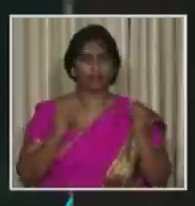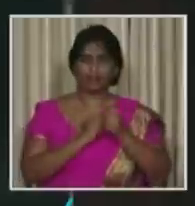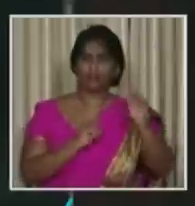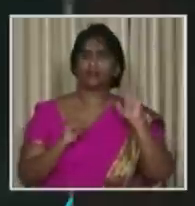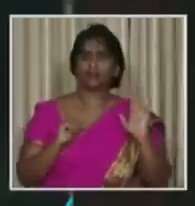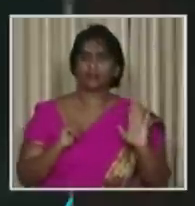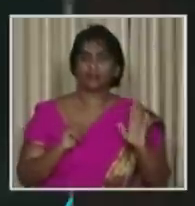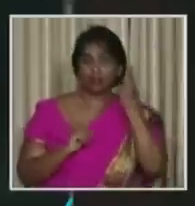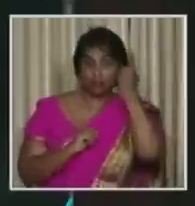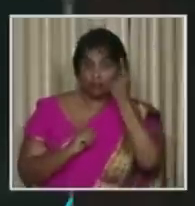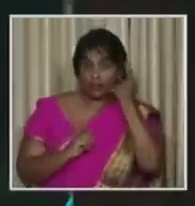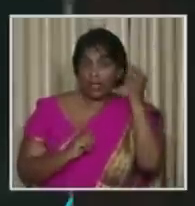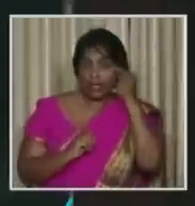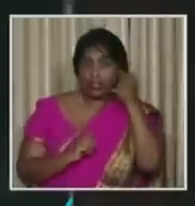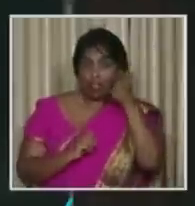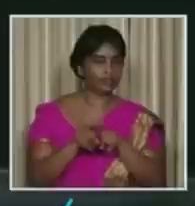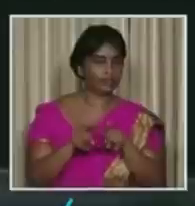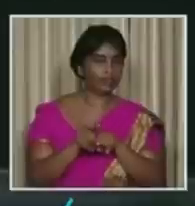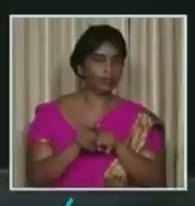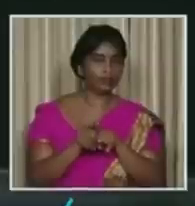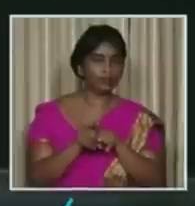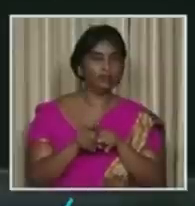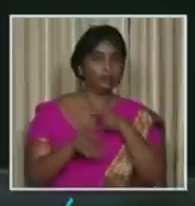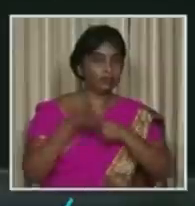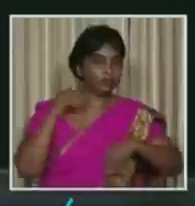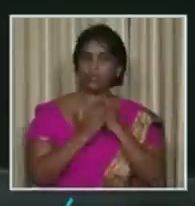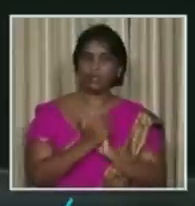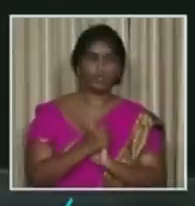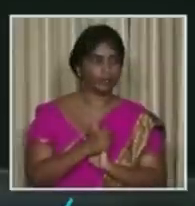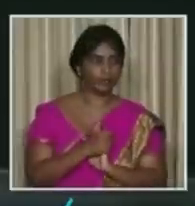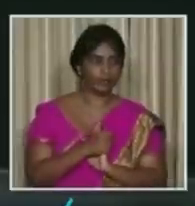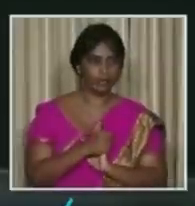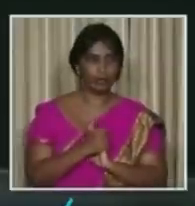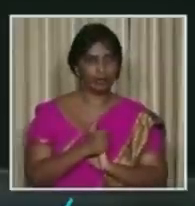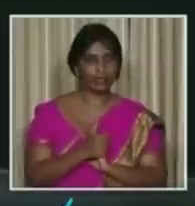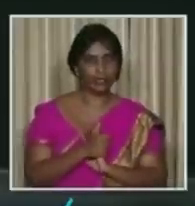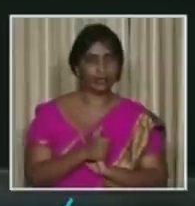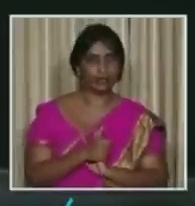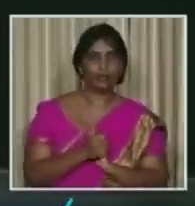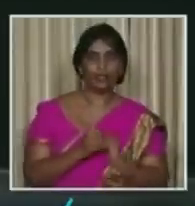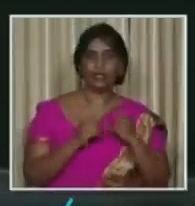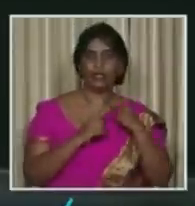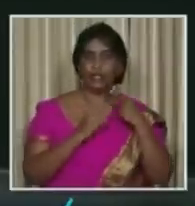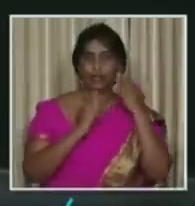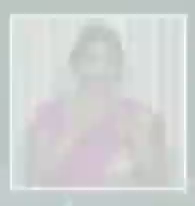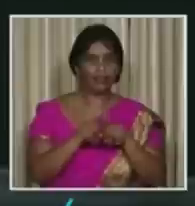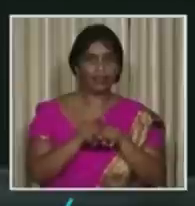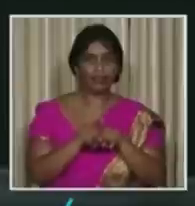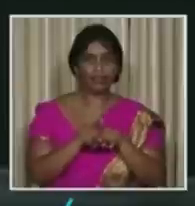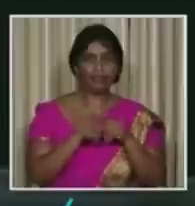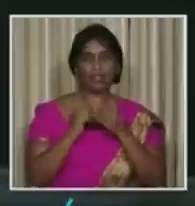ගහන්න. හැබැයි බුද්ධිමත්ව හිතලා බුද්ධිමත්ව තීරණේ ගන්න ඕනේ. දැන් මේ මැතිවරණේ කල් දාන්න කියලා ඒක දේශපාලන න්‍යාය පත්‍රයක නම ඒක සිද්ධ වෙලා නැහැ. ජනාධිපතිතුමා